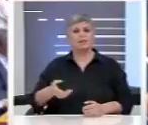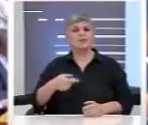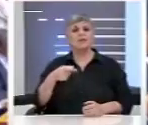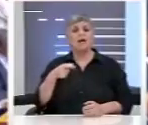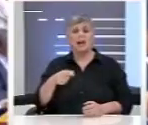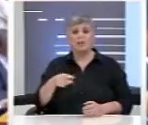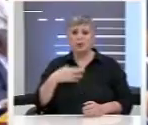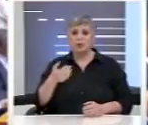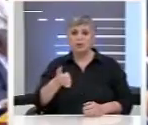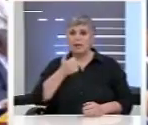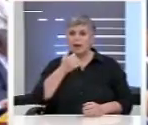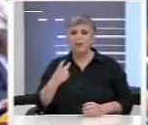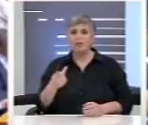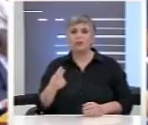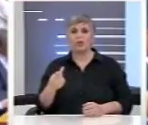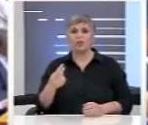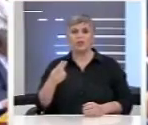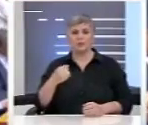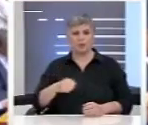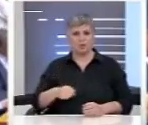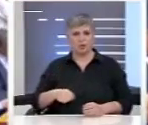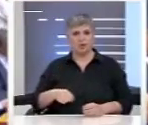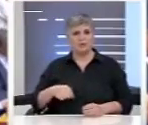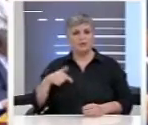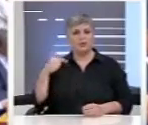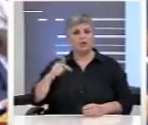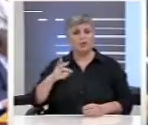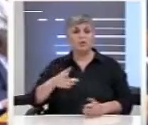κύριε Μητσοτάκη, και χαίρομαι αν τελικά θα συμφωνήσετε μαζί μου και θα το